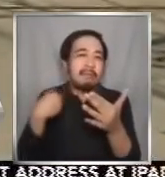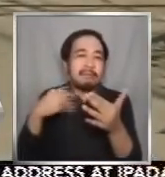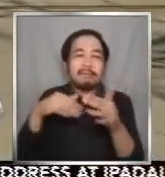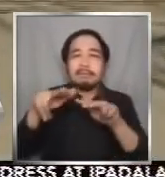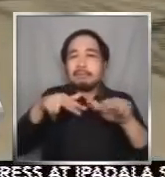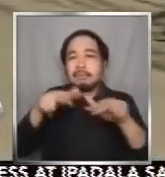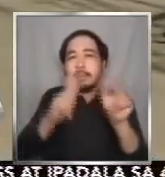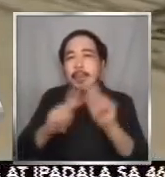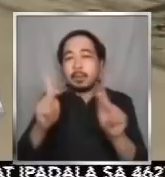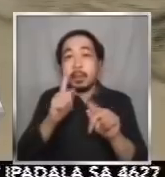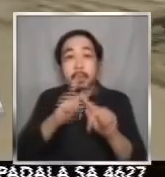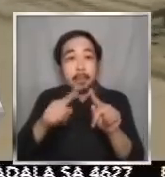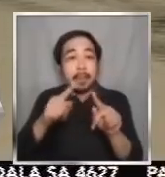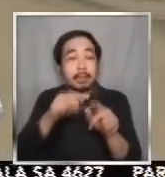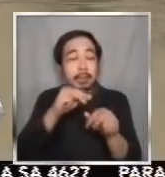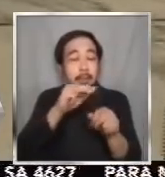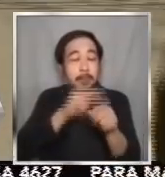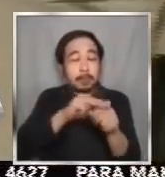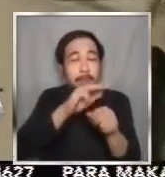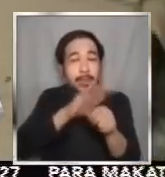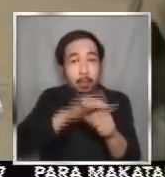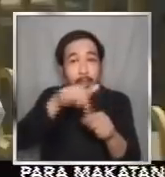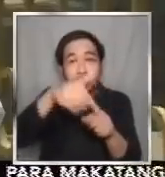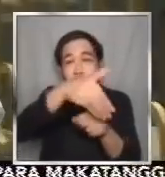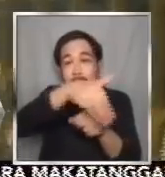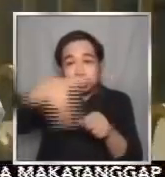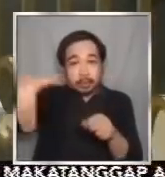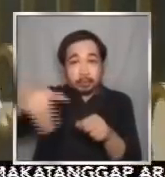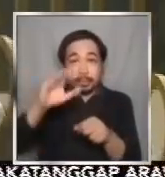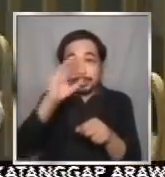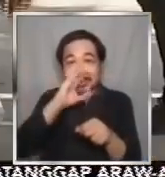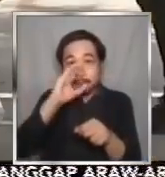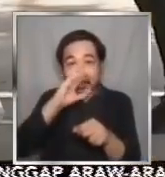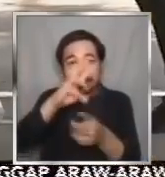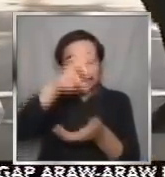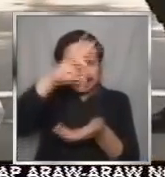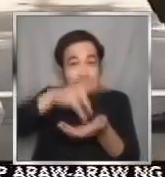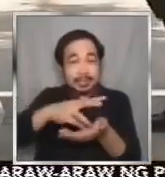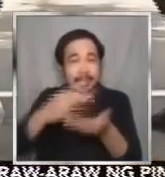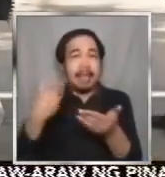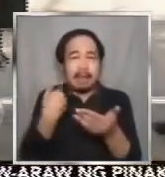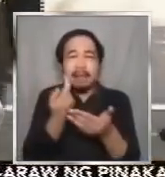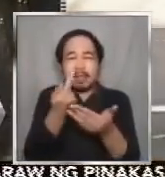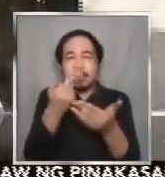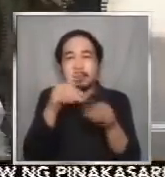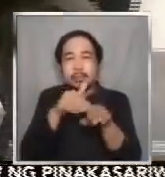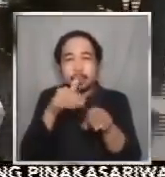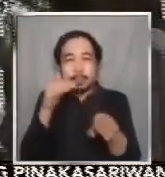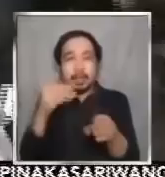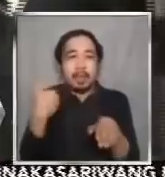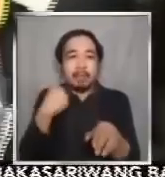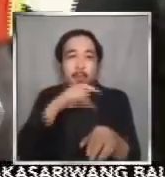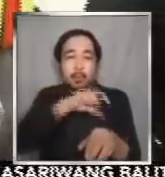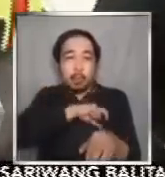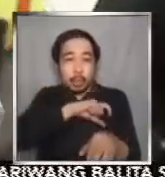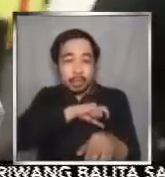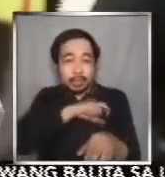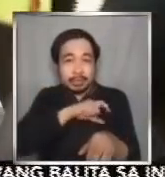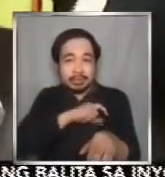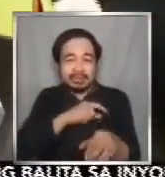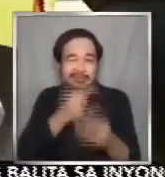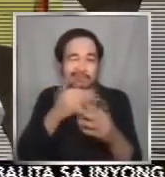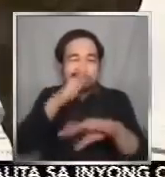Mandaue at Cebu City, may bahagyang pagsisikip ng trapiko dahil sa checkpoint. May pulis namang naninita para hanapin ang iba't